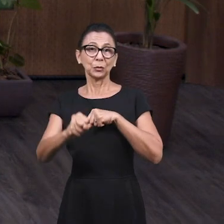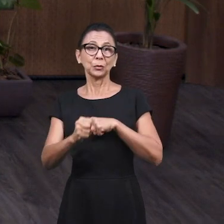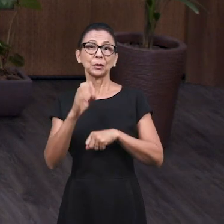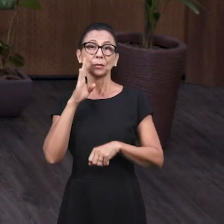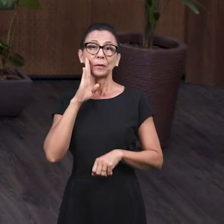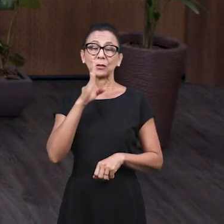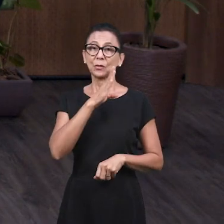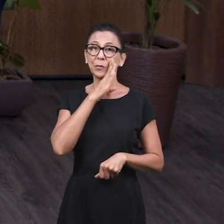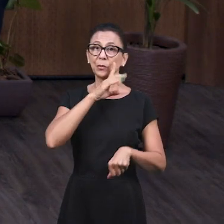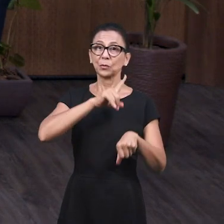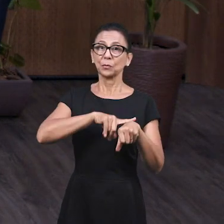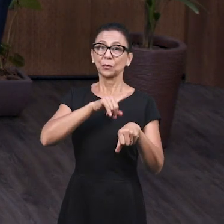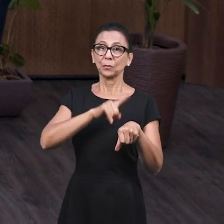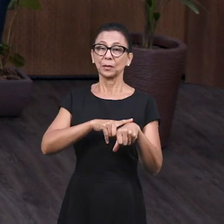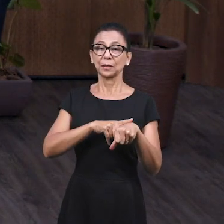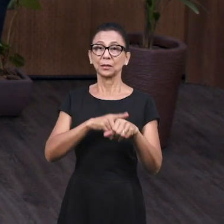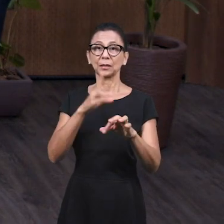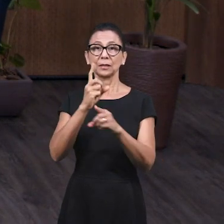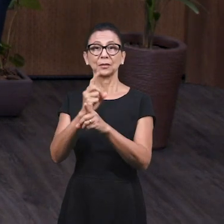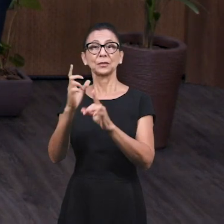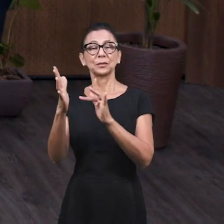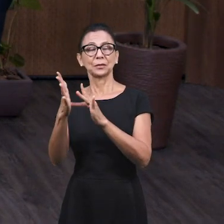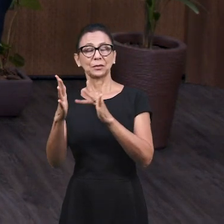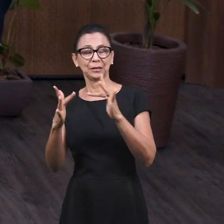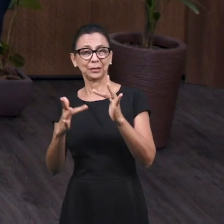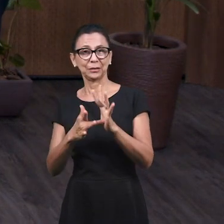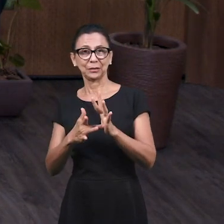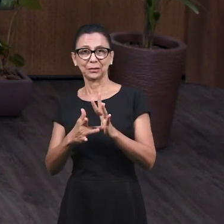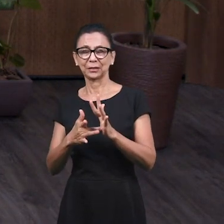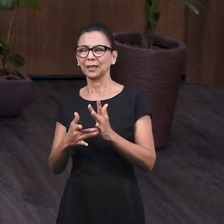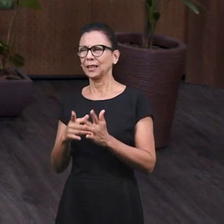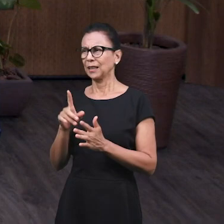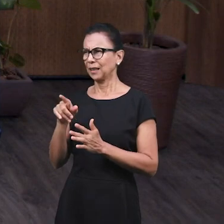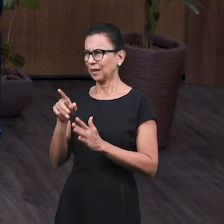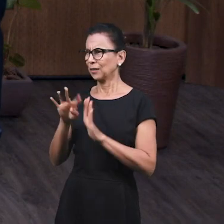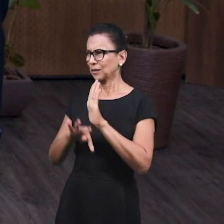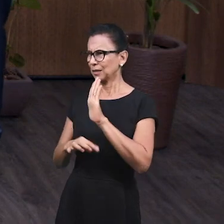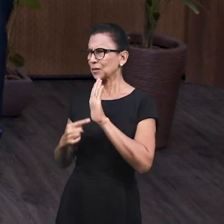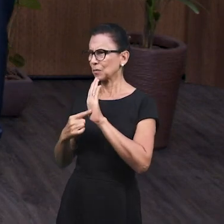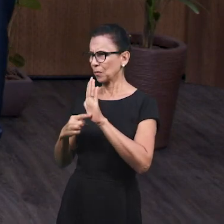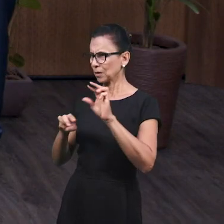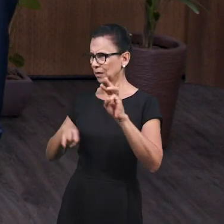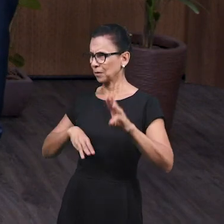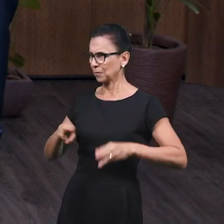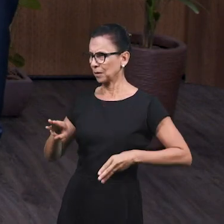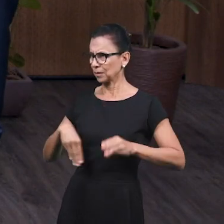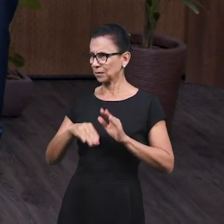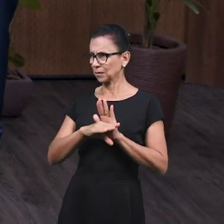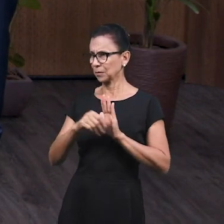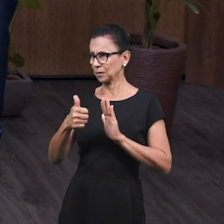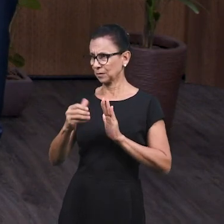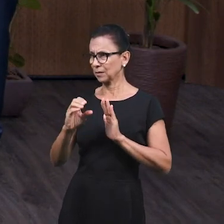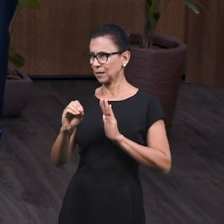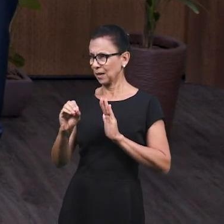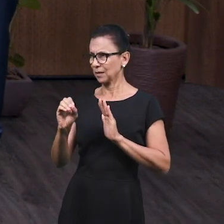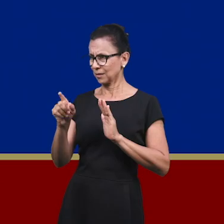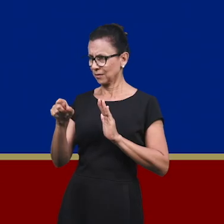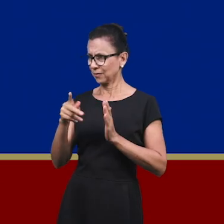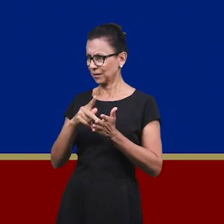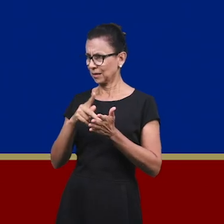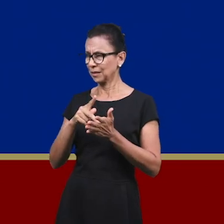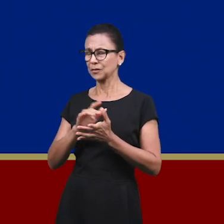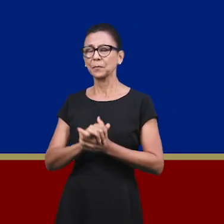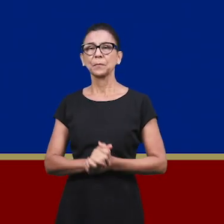Seigneur Jésus. Comme dit le texte, n'est-ce pas, Sergio, en Marc 10, 52, Jésus lui a dit,